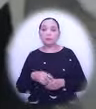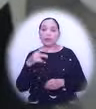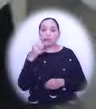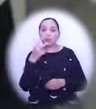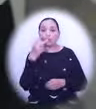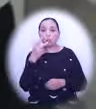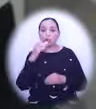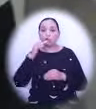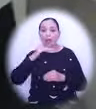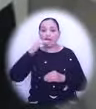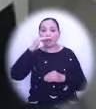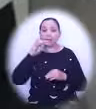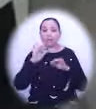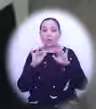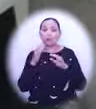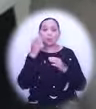2-3 qavat qilib suriladi.